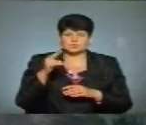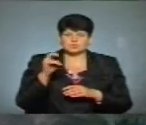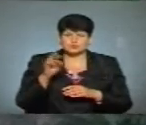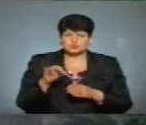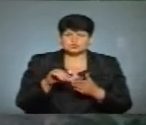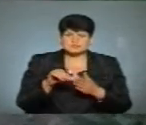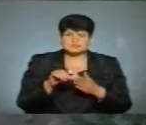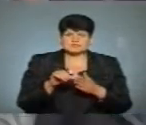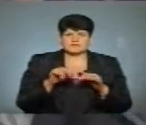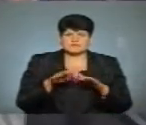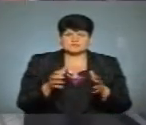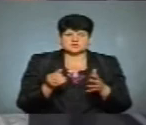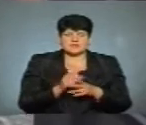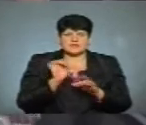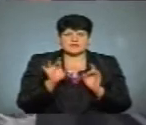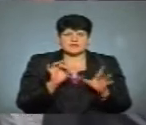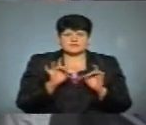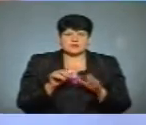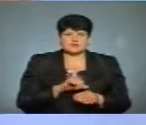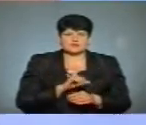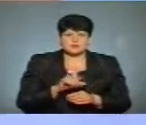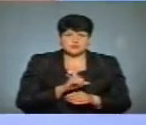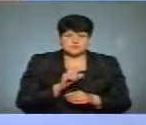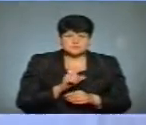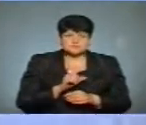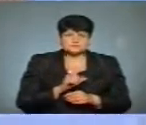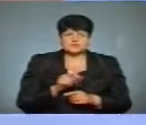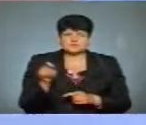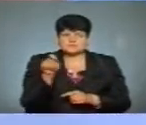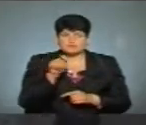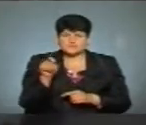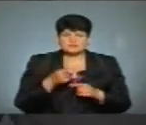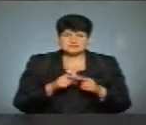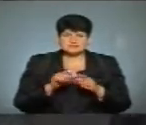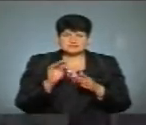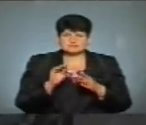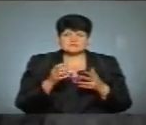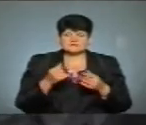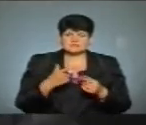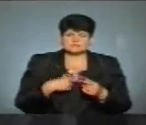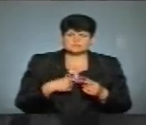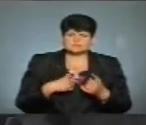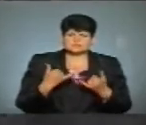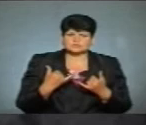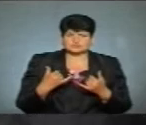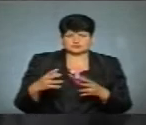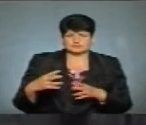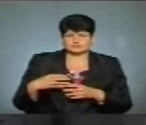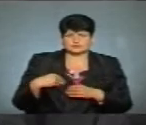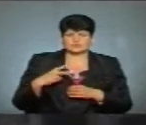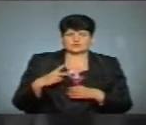акції знайшли рекламу наркотиків, розповів тернополянин Олег Карпик. Щоб замалювати ці написи, взяв сьогодні з собою доньку Терезу.